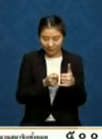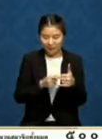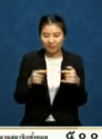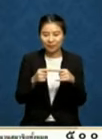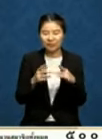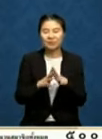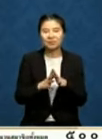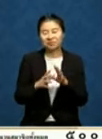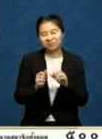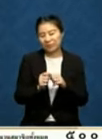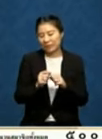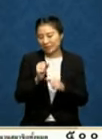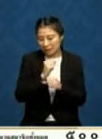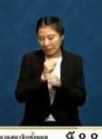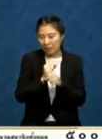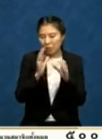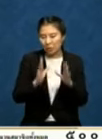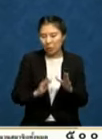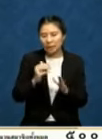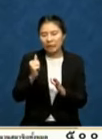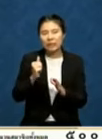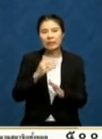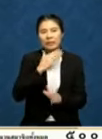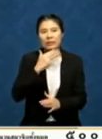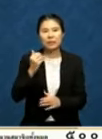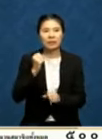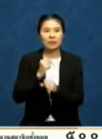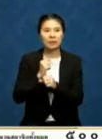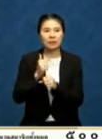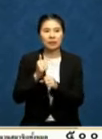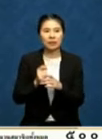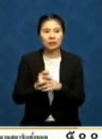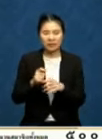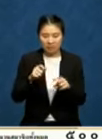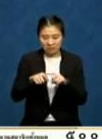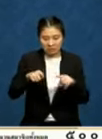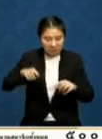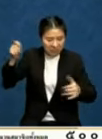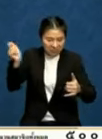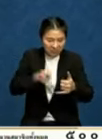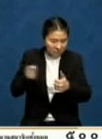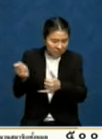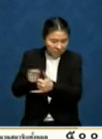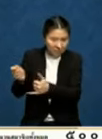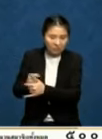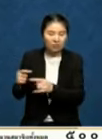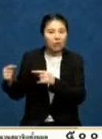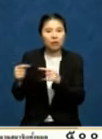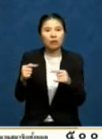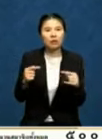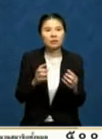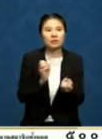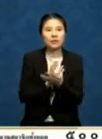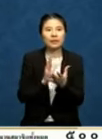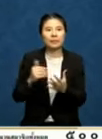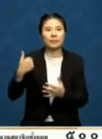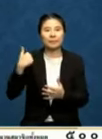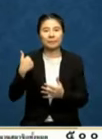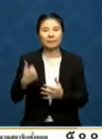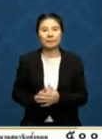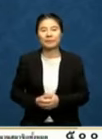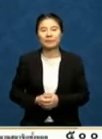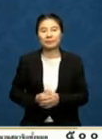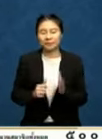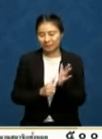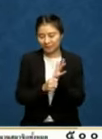างคนครับท่านประธานไม้เรียวของเรามันกำลังสร้างไม้เรียวใหม่ๆอีกหลายไม้ทั่วประเทศดังนั้นครับแน่นอนว่า